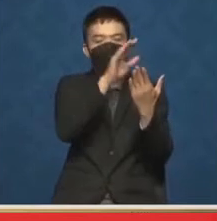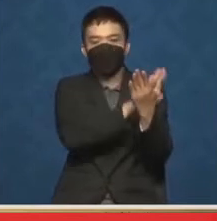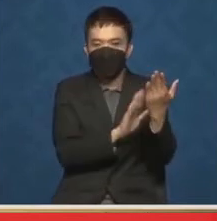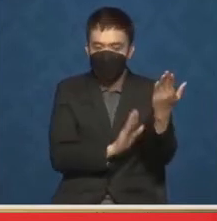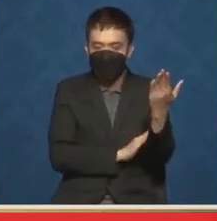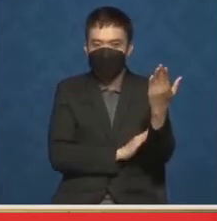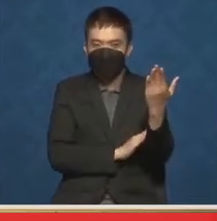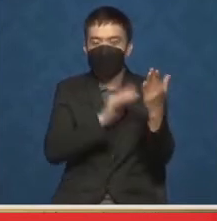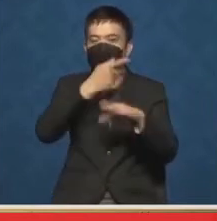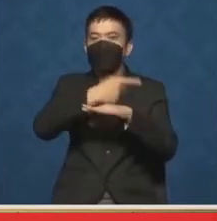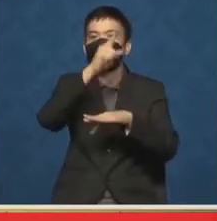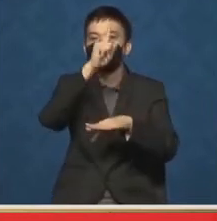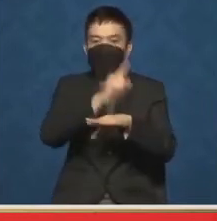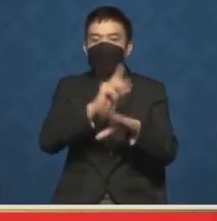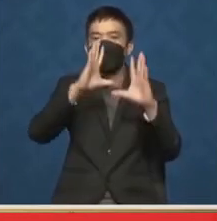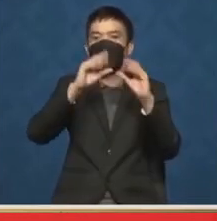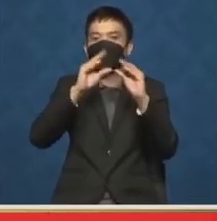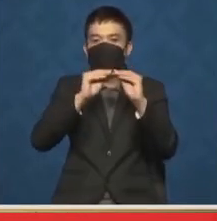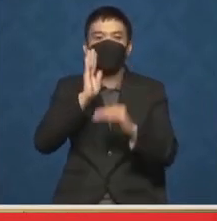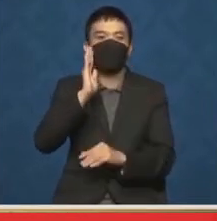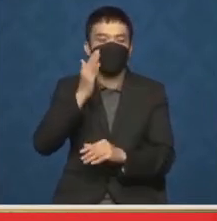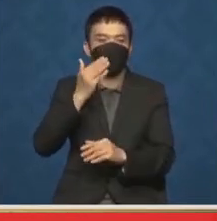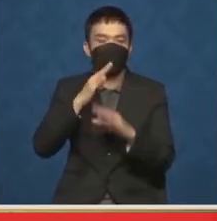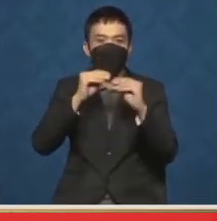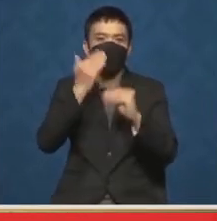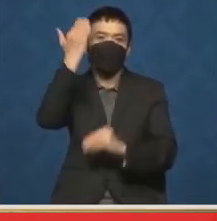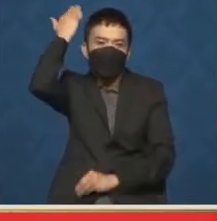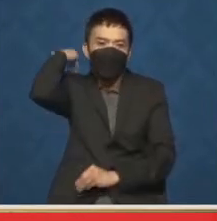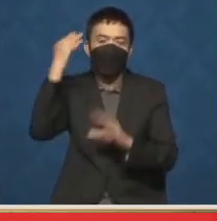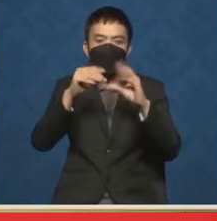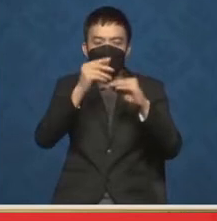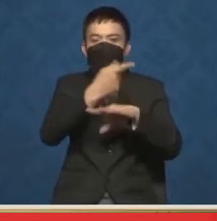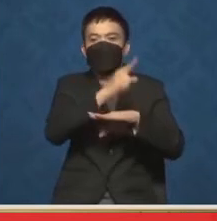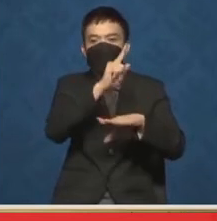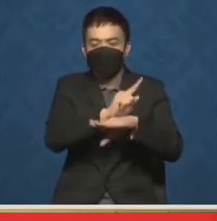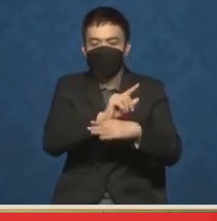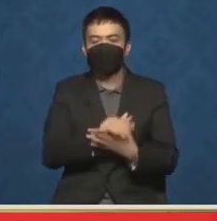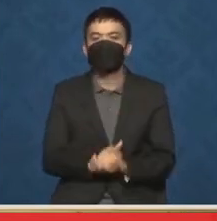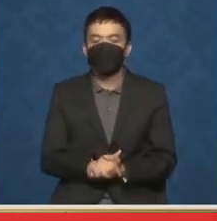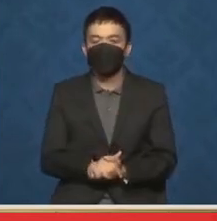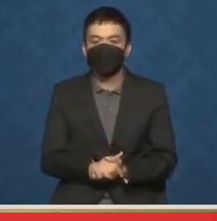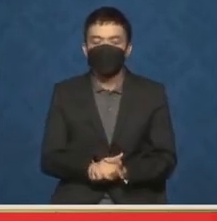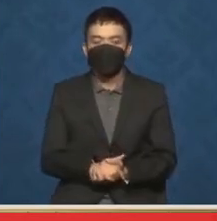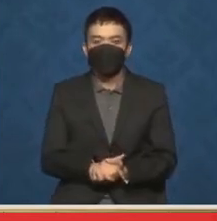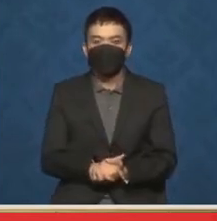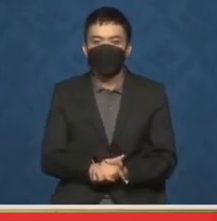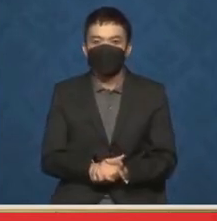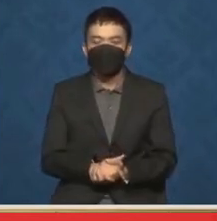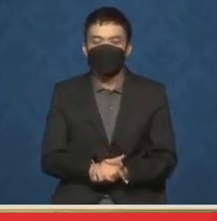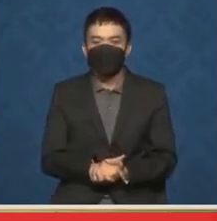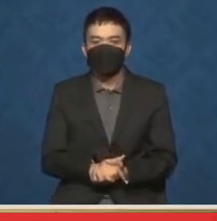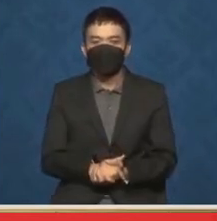เป็ประทานในกประชุวนนั้นะครับและก็พร้อมกันนั้นก็มีเพื่อนฐาน